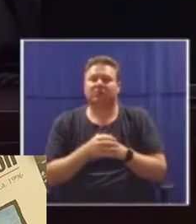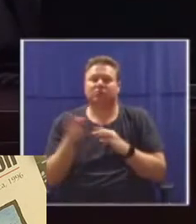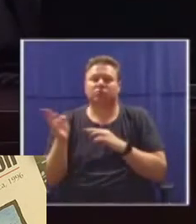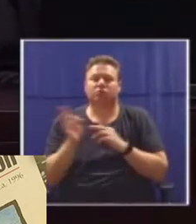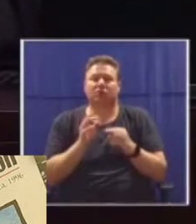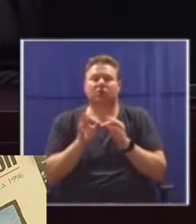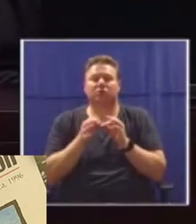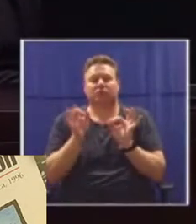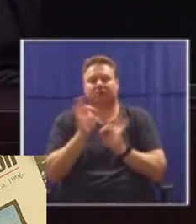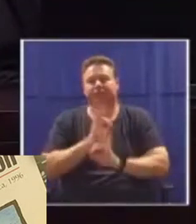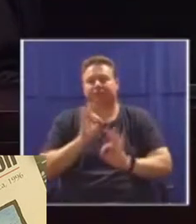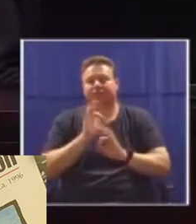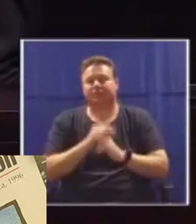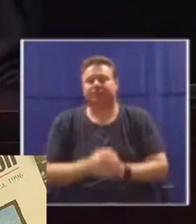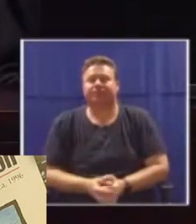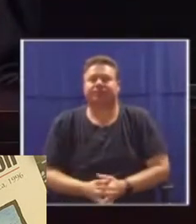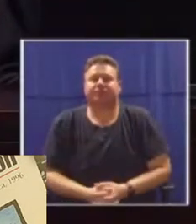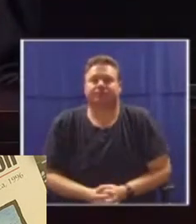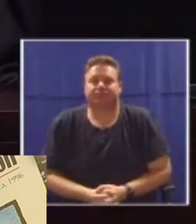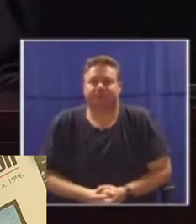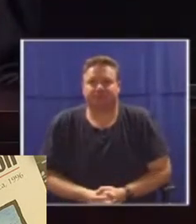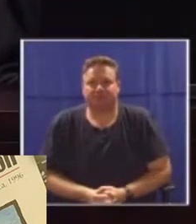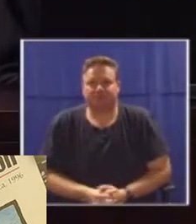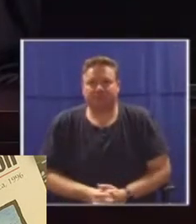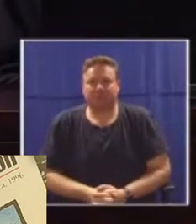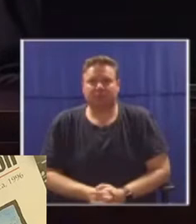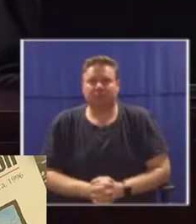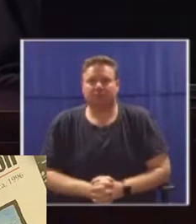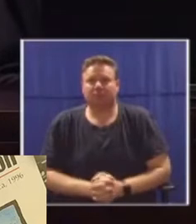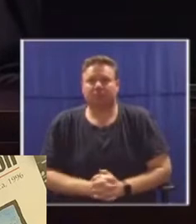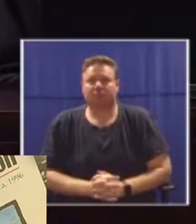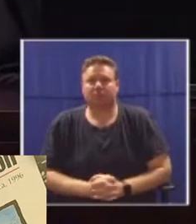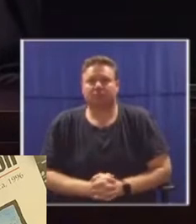persone aangestel word as lede van die tribunaal en dat hulle oor genoeg